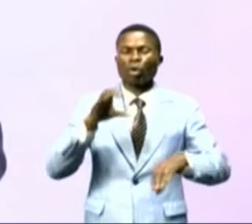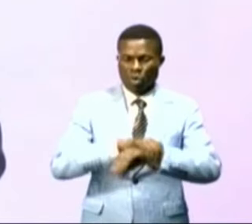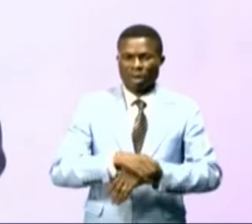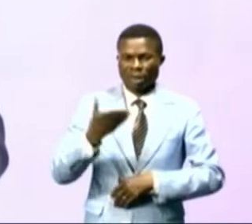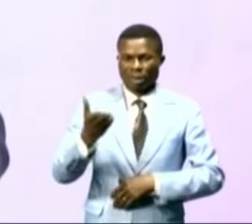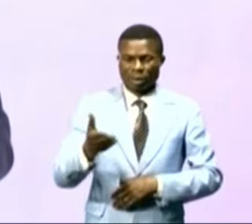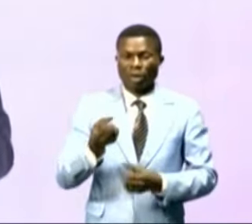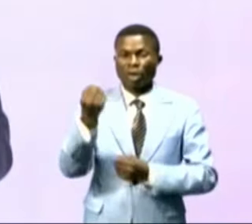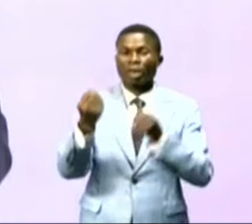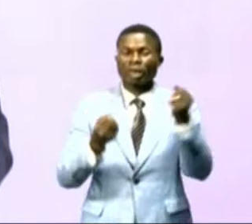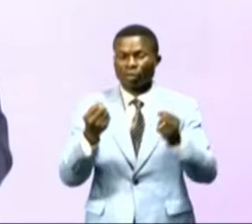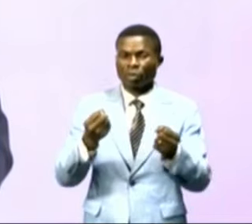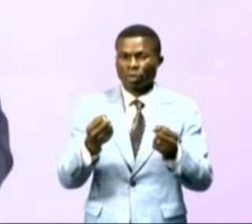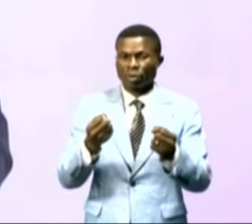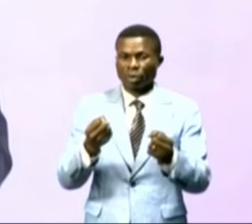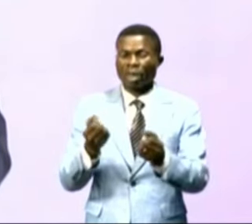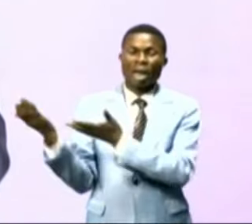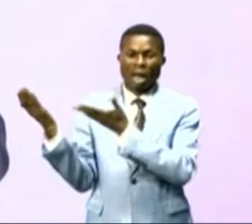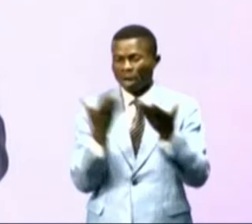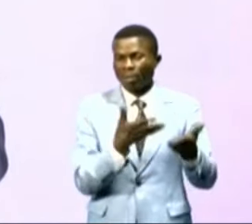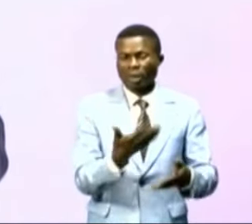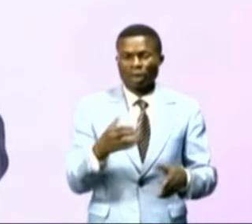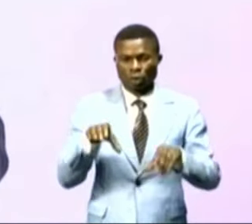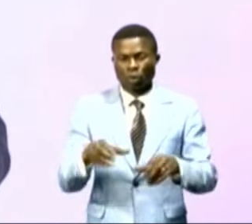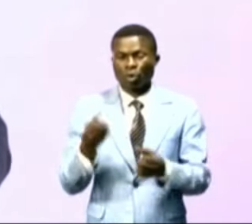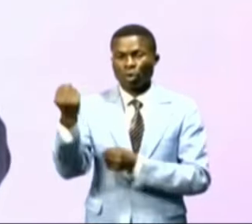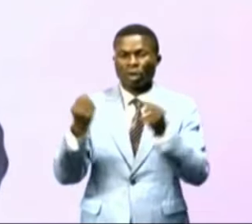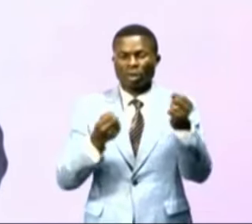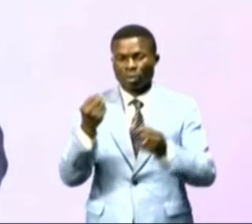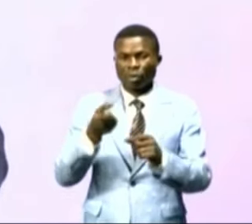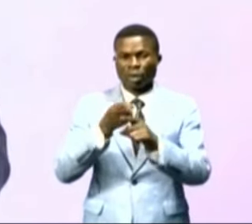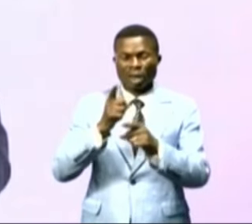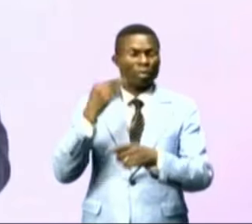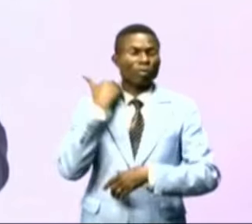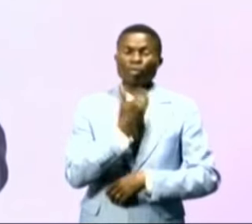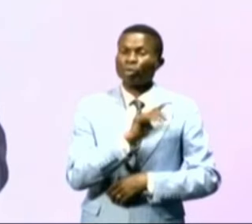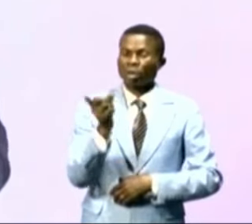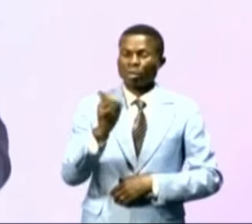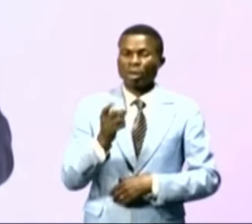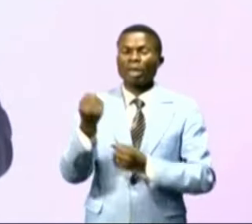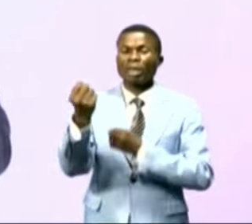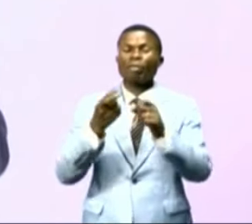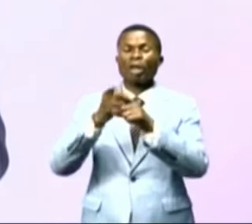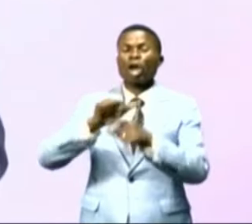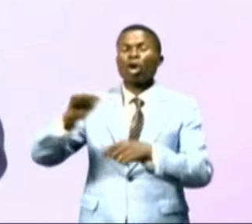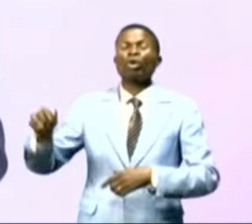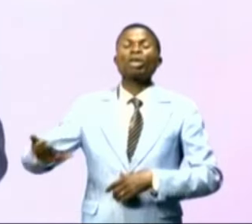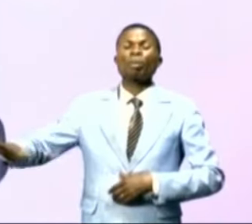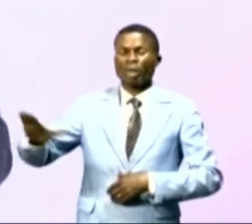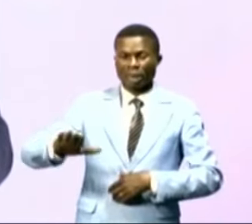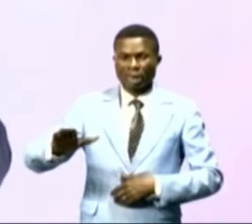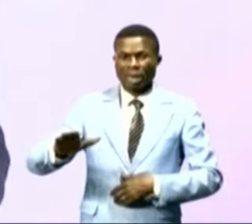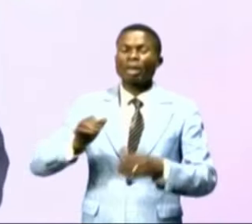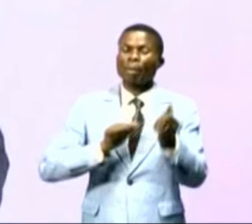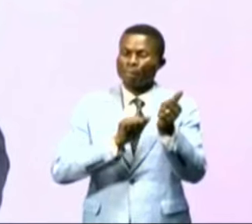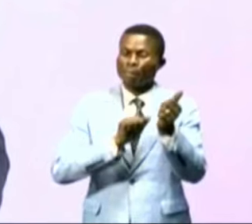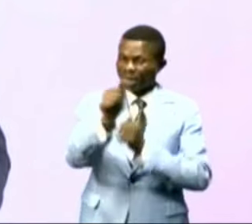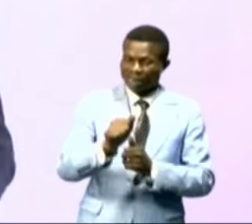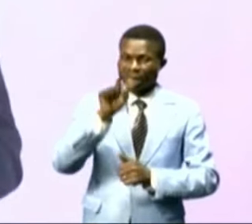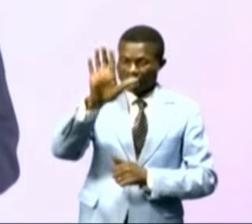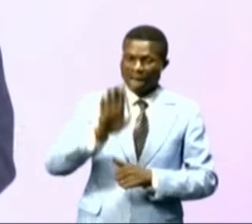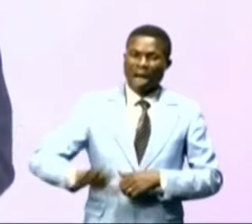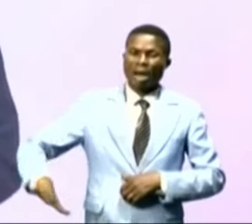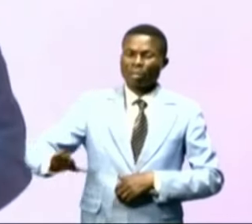c'est des véhicules sous transit. Ce n'était pas des véhicules qui venaient de l'Ouganda, c'est des véhicules qui venaient de notre pays qui transitaient par